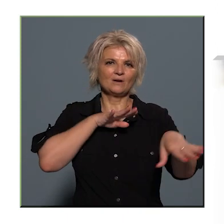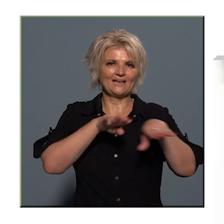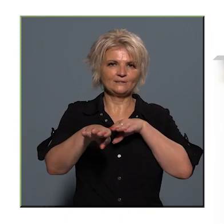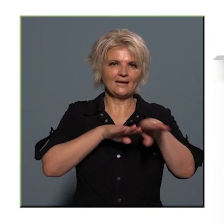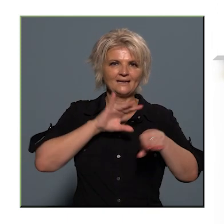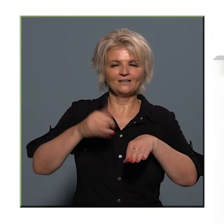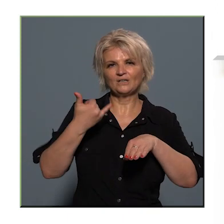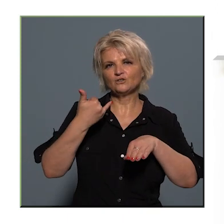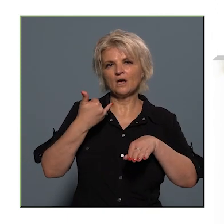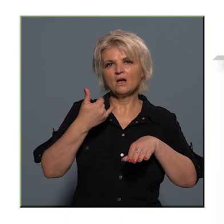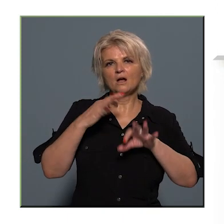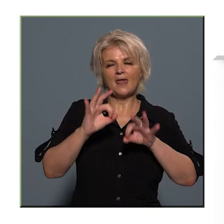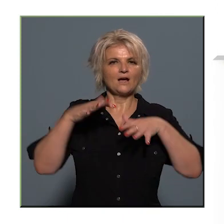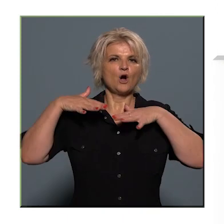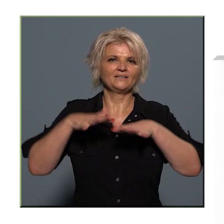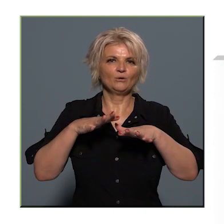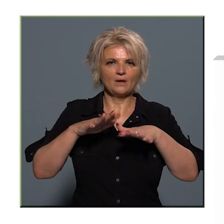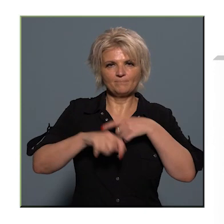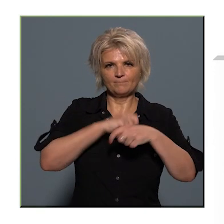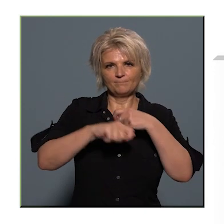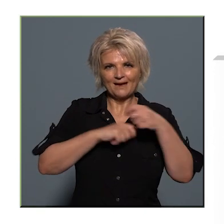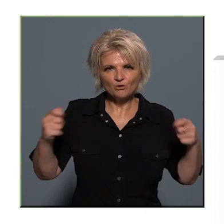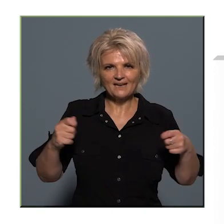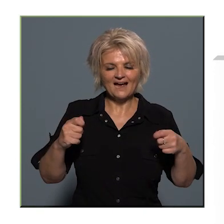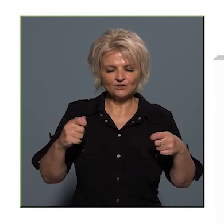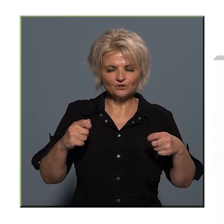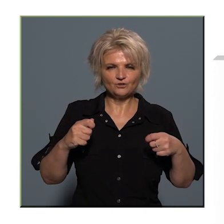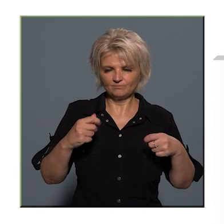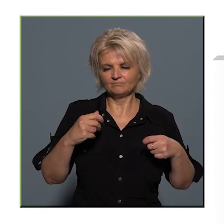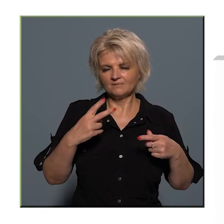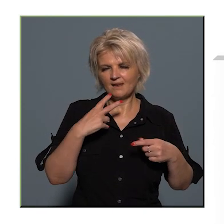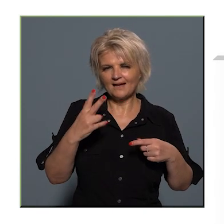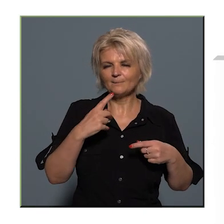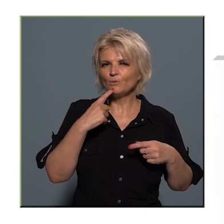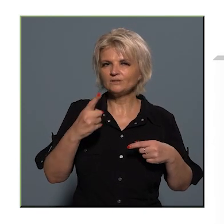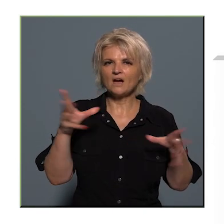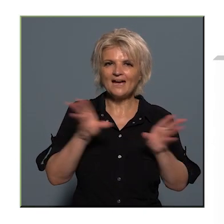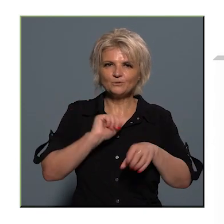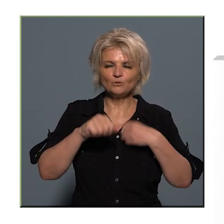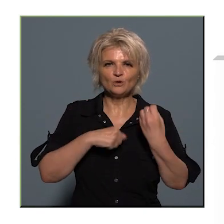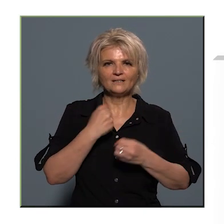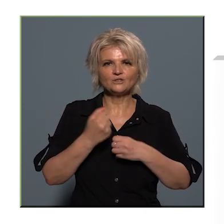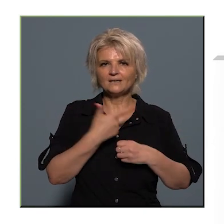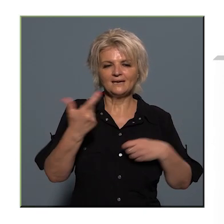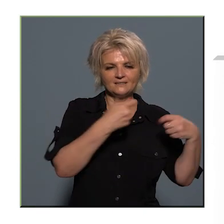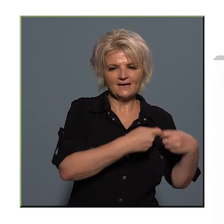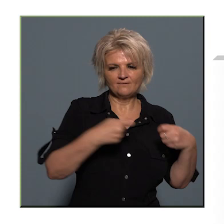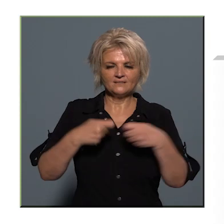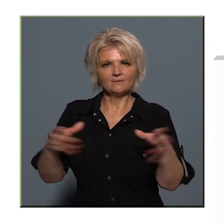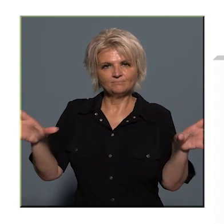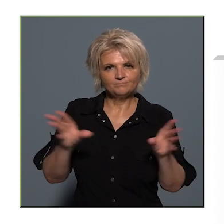és a leghatékonyabb megoldás a szem előtt lebeg, indokolták az együttműködést. A két szervezet összehangolja